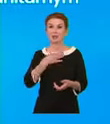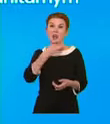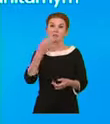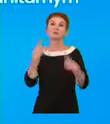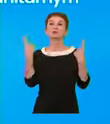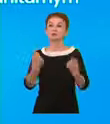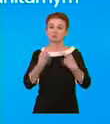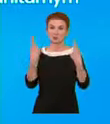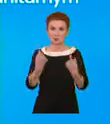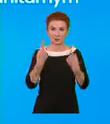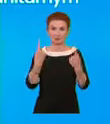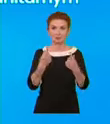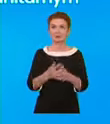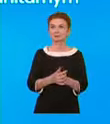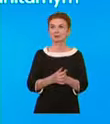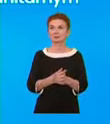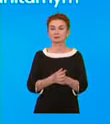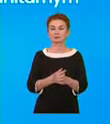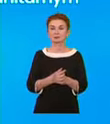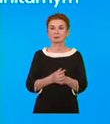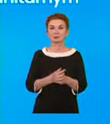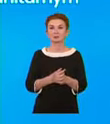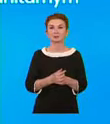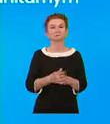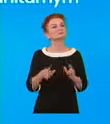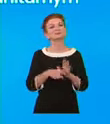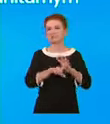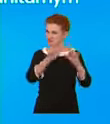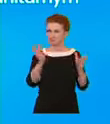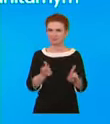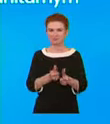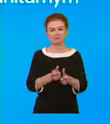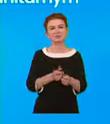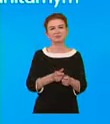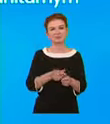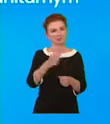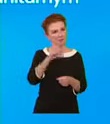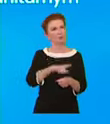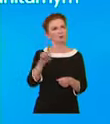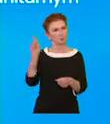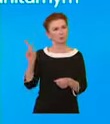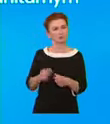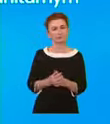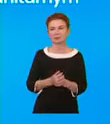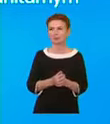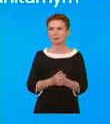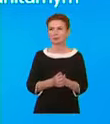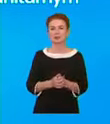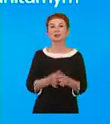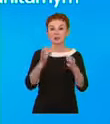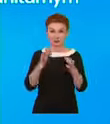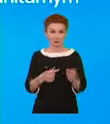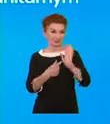sytuację w odniesieniu do całego społeczeństwa niż w Europie Zachodniej. Dziś pokazujemy również